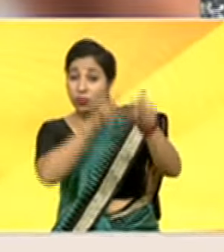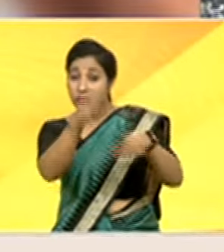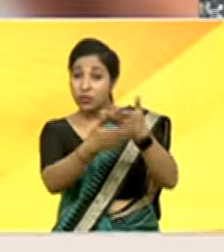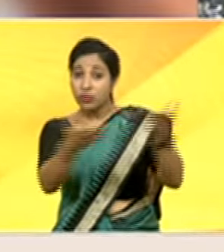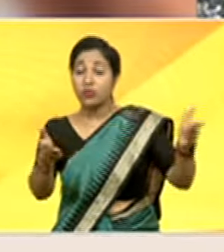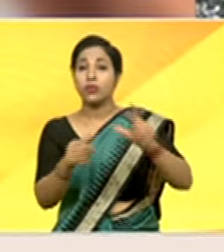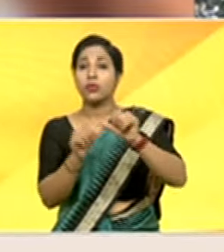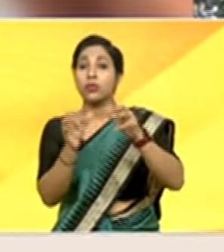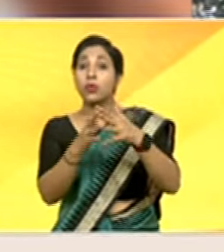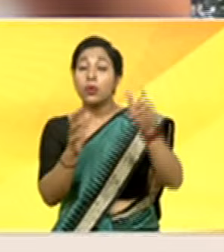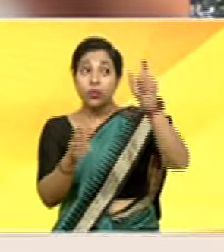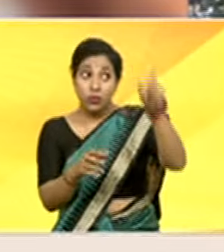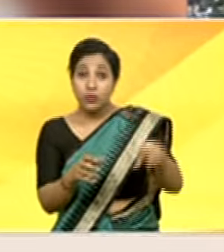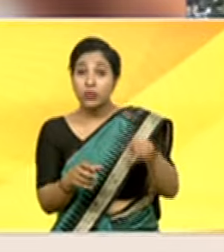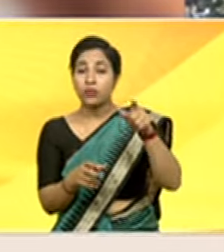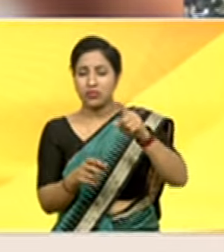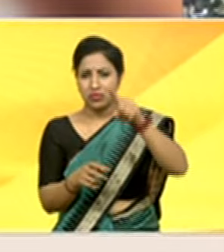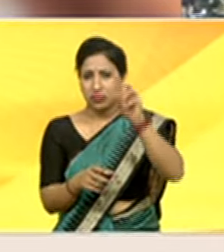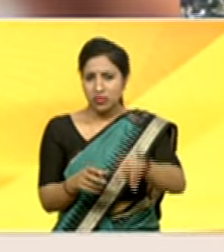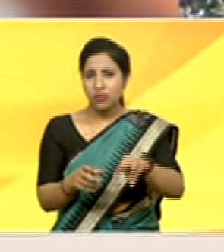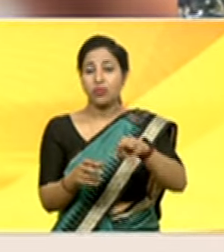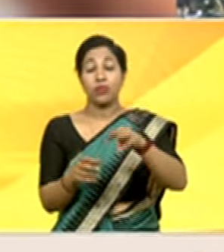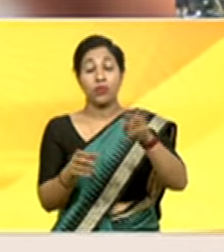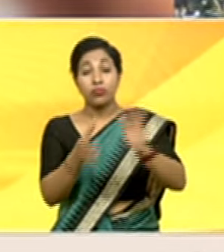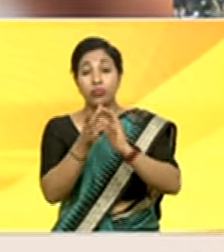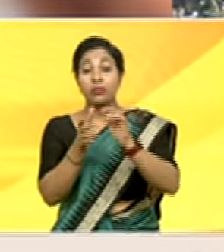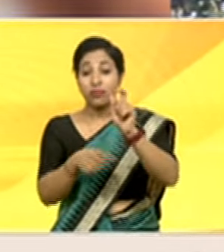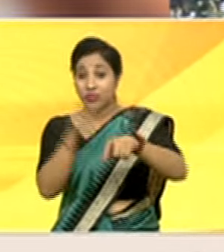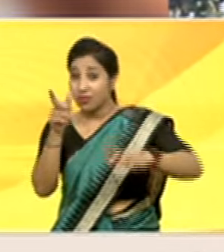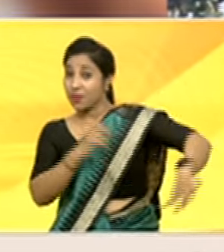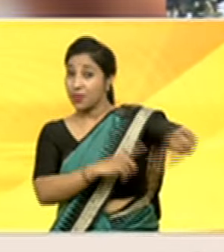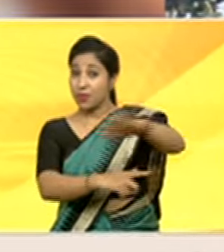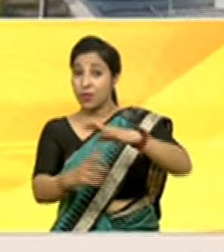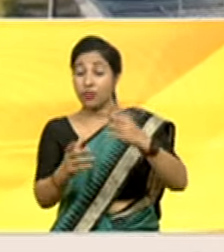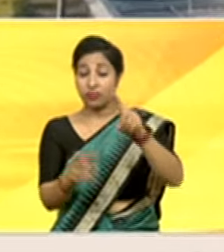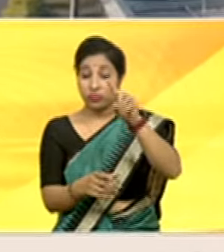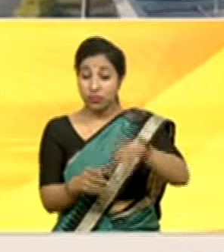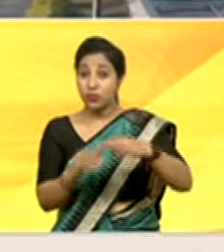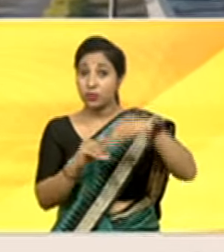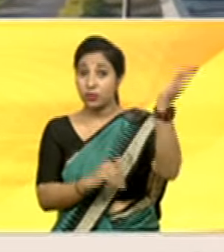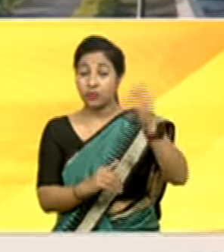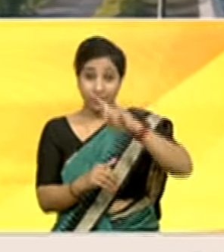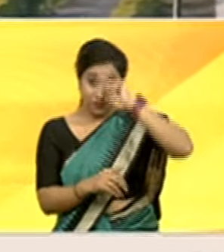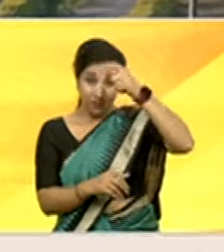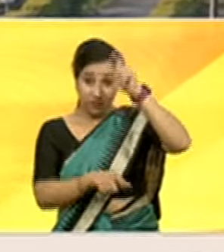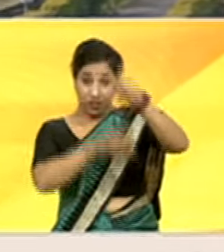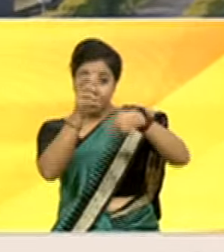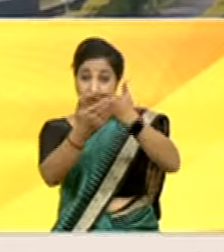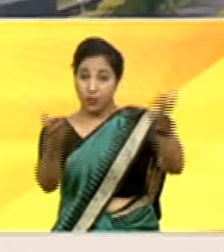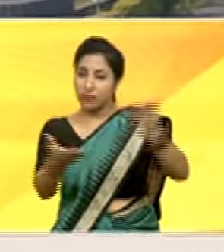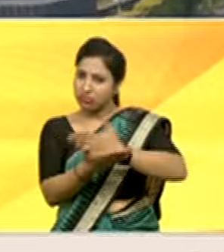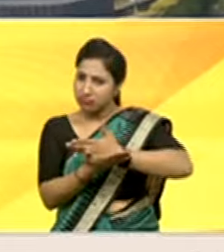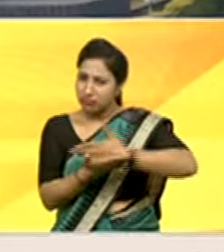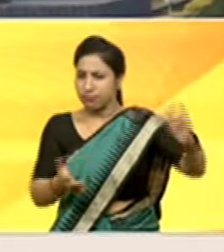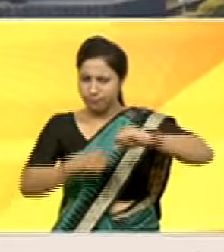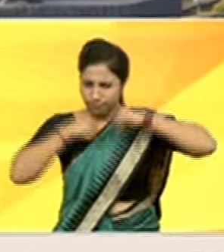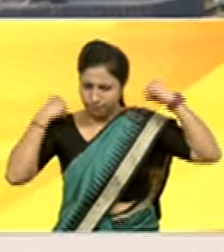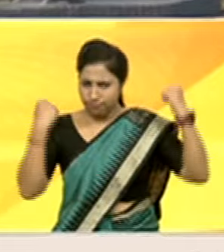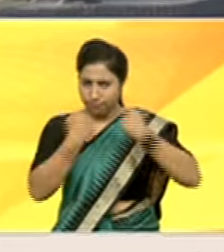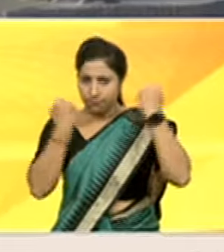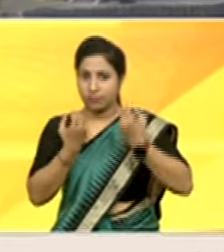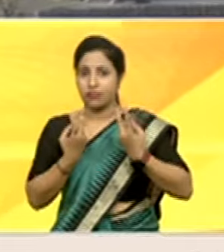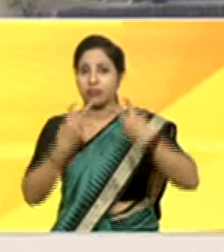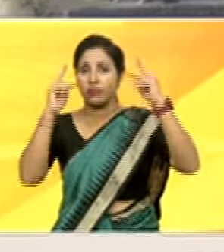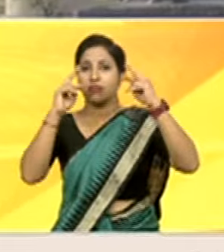ने हजारो संथाली साथियों को एक जुड़ करके अंगरी जोका जी जान से